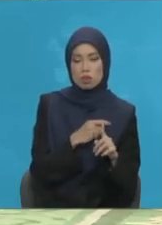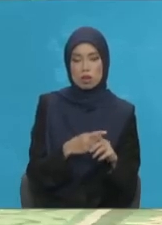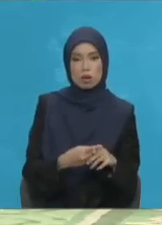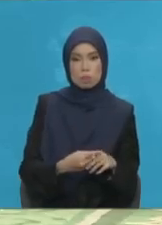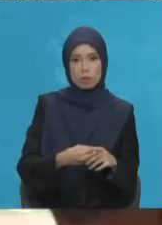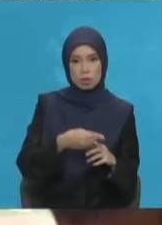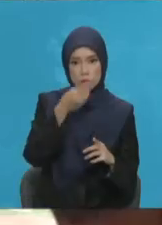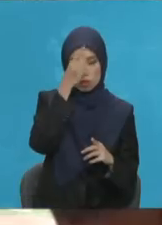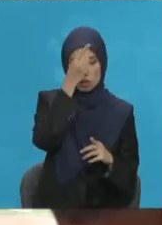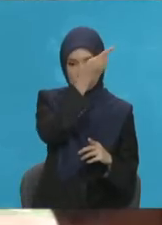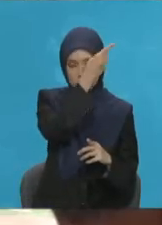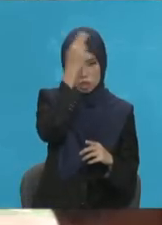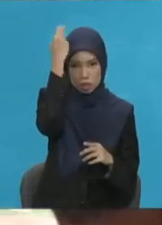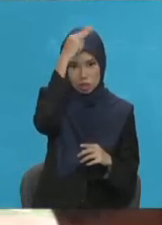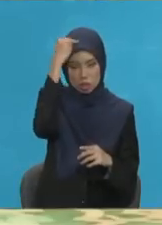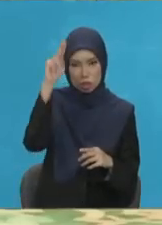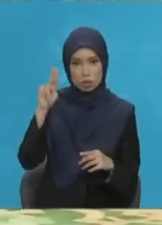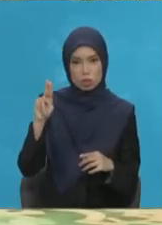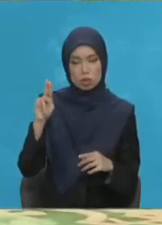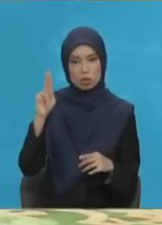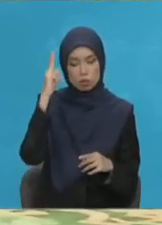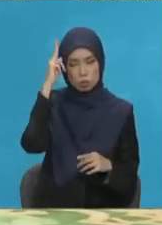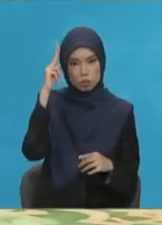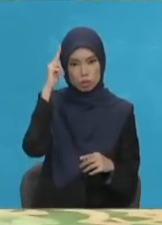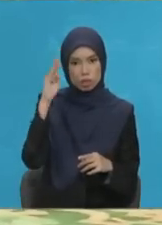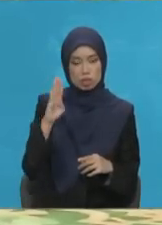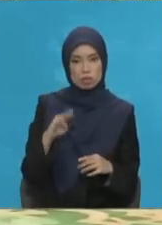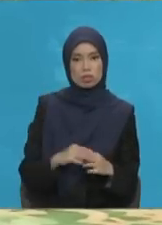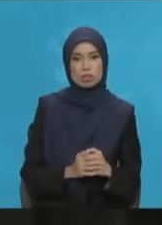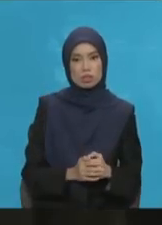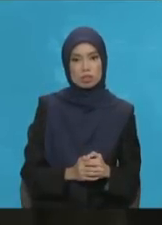Haji Awang Abdul Aziz Mufti kerajaan